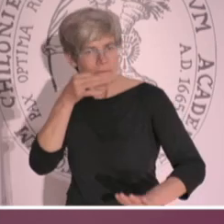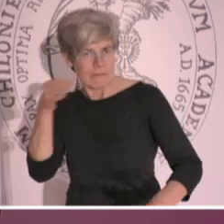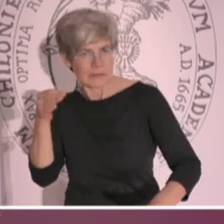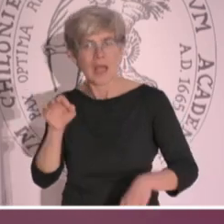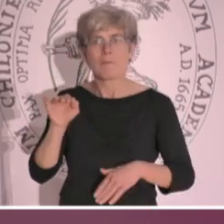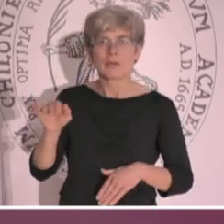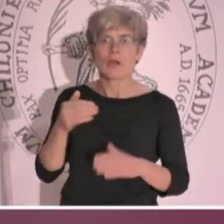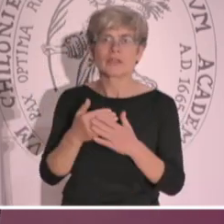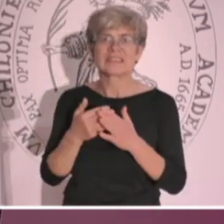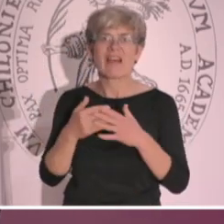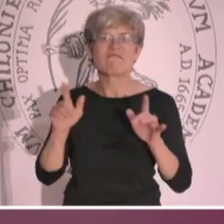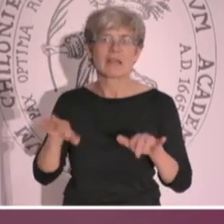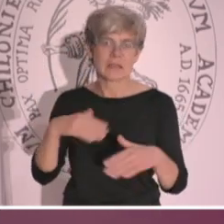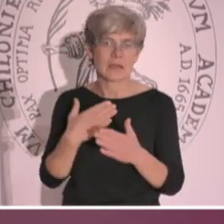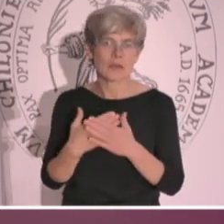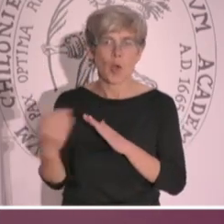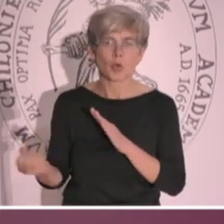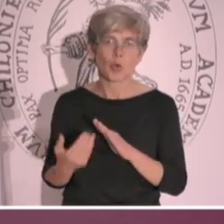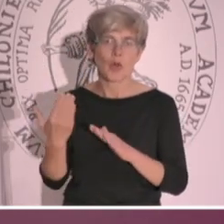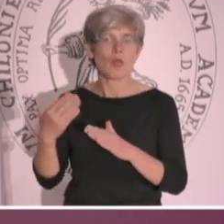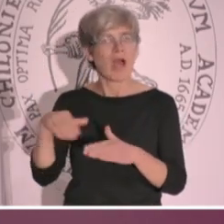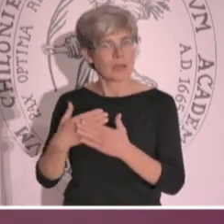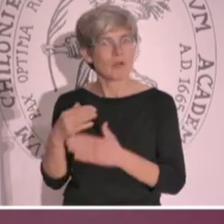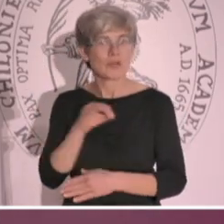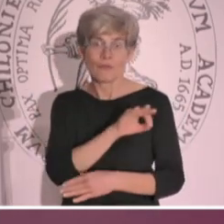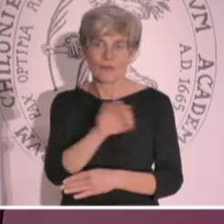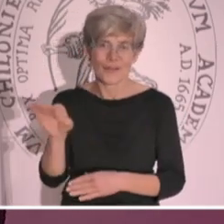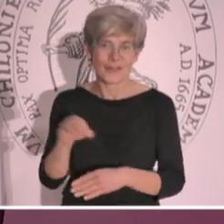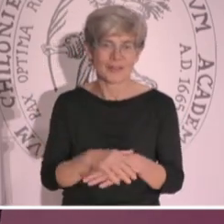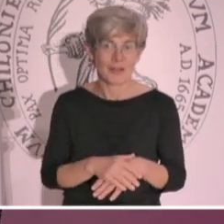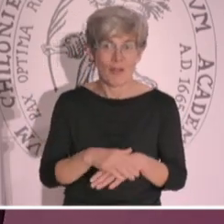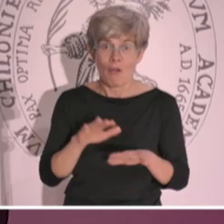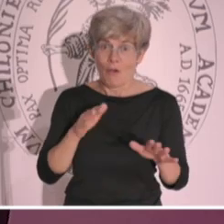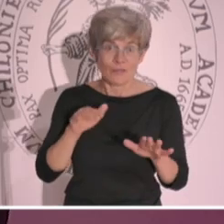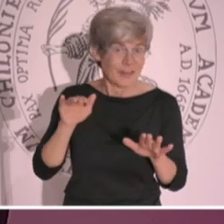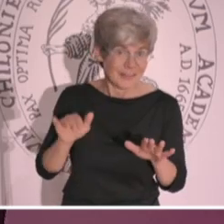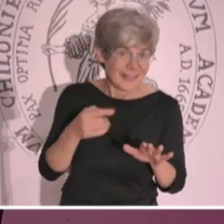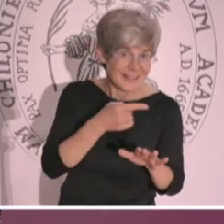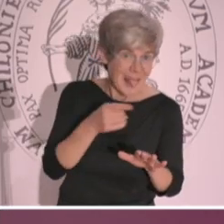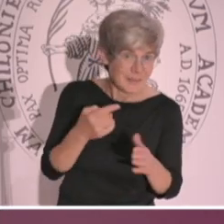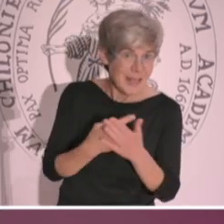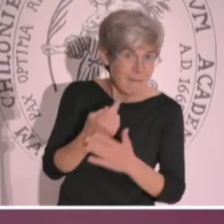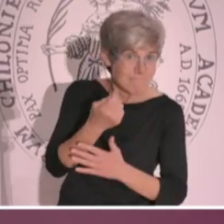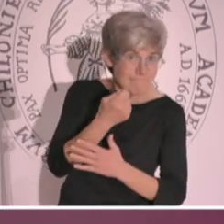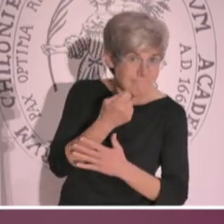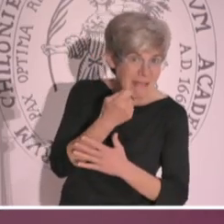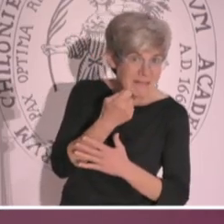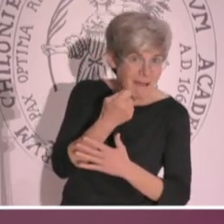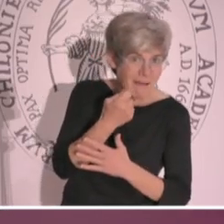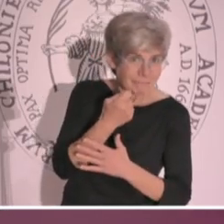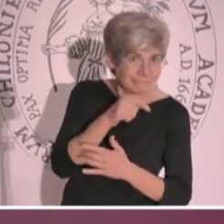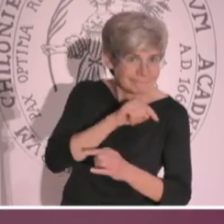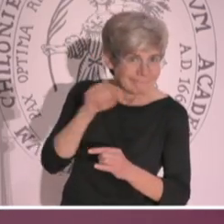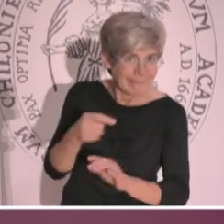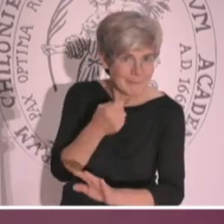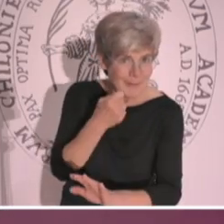geboten. Und sicherlich werden Sie im Laufe Ihres Studiums auch das eine oder andere leckere Gericht in den Mensen des Studierendenwerks zu